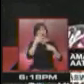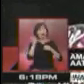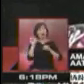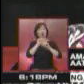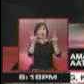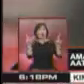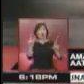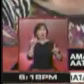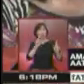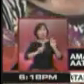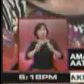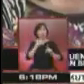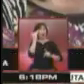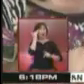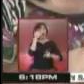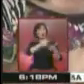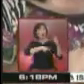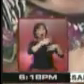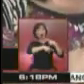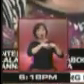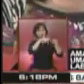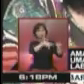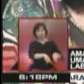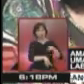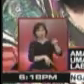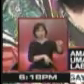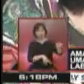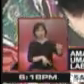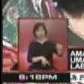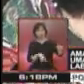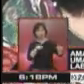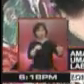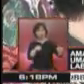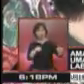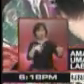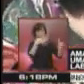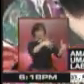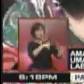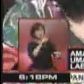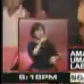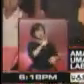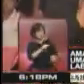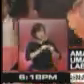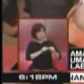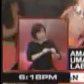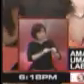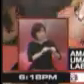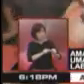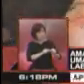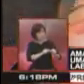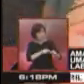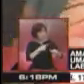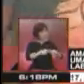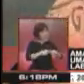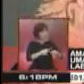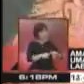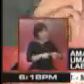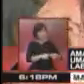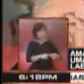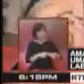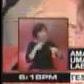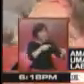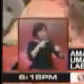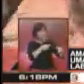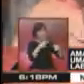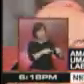who she is. Wala na nga raw atrasan ito, sabi ni Amalia, at marami pa raw siyang pasabog laban kay